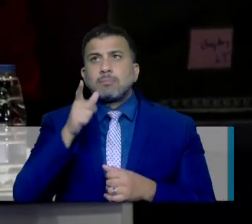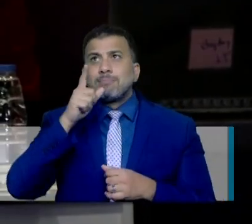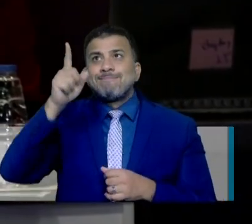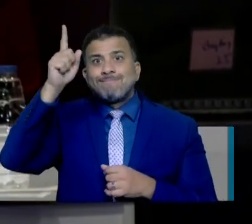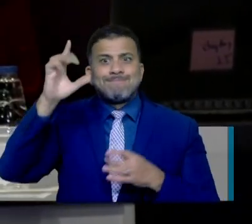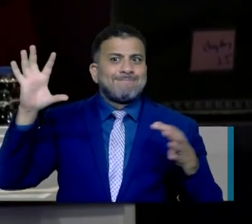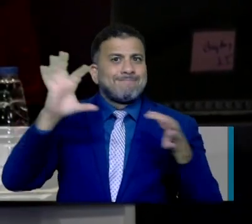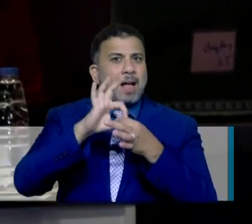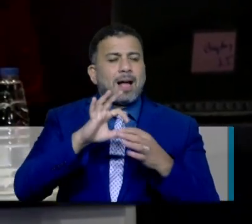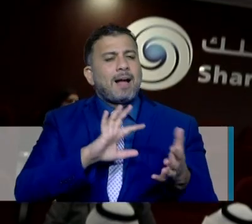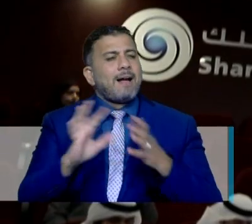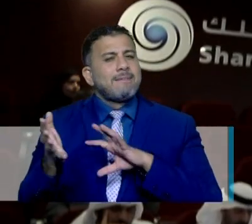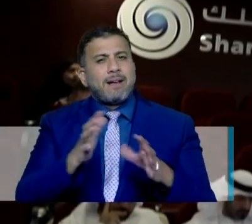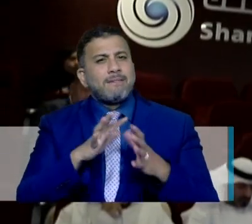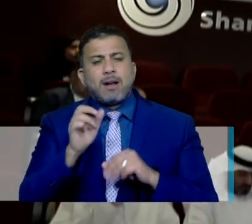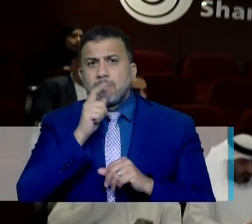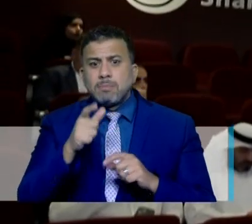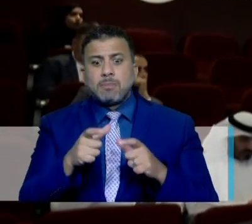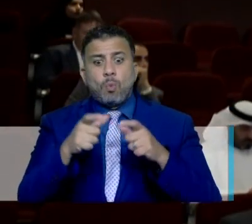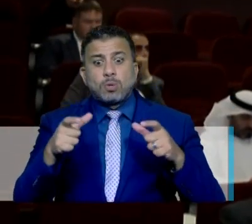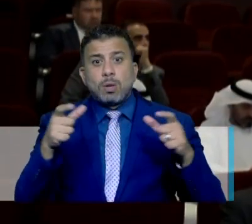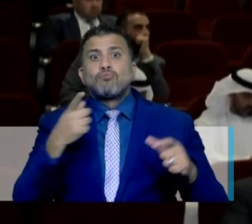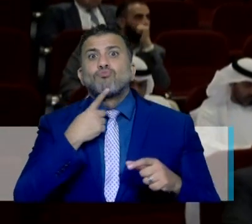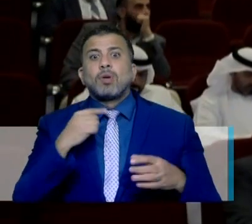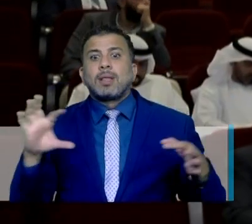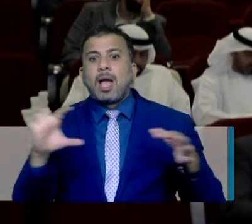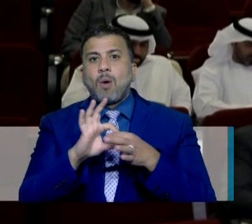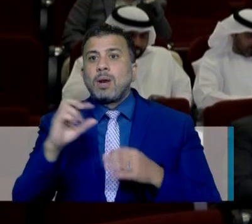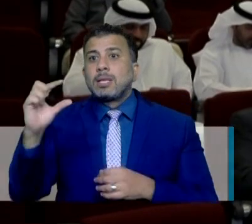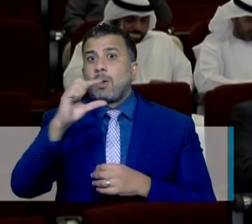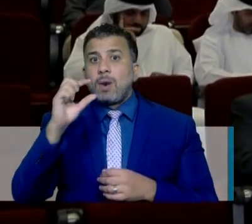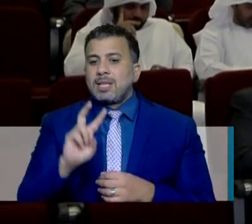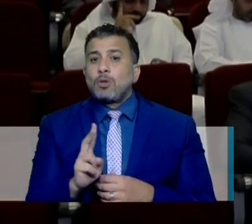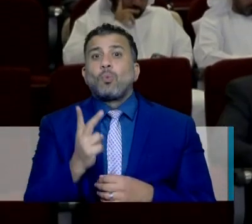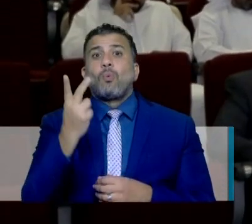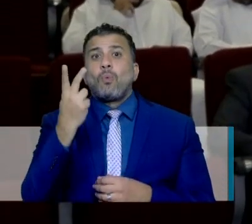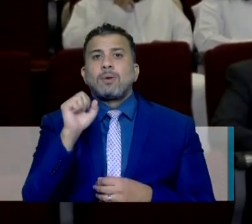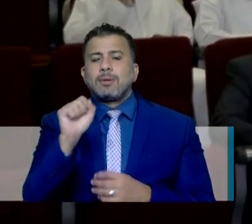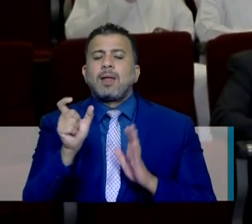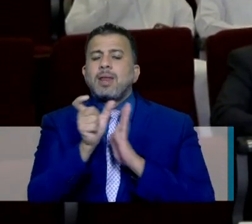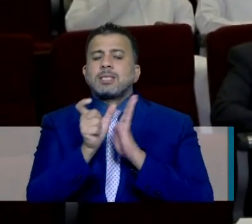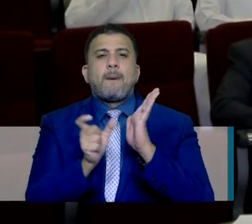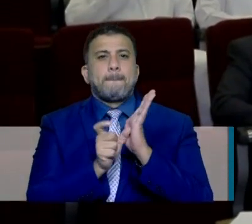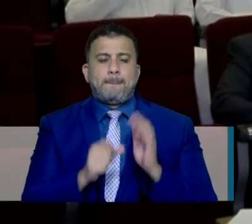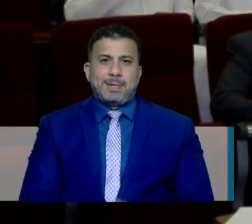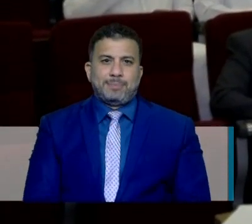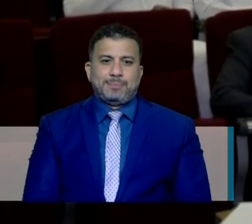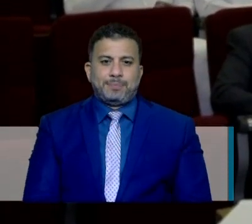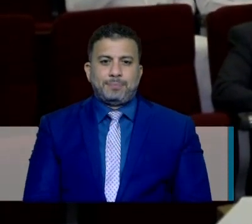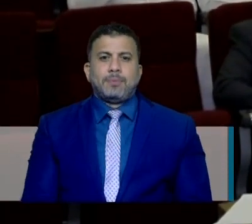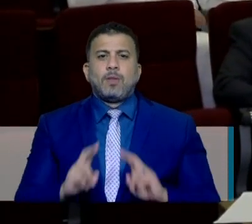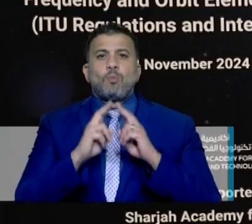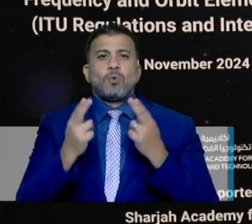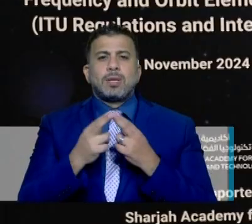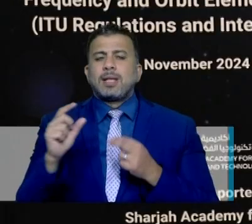الصناعيه الصغيره وسبل توسيع افاق التعاون الدولي هذه الانظمه المنتدى